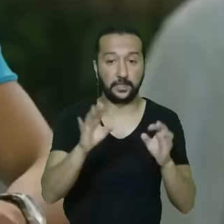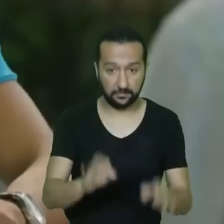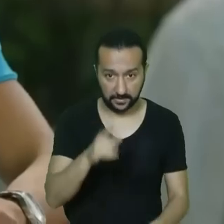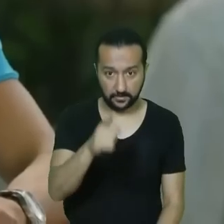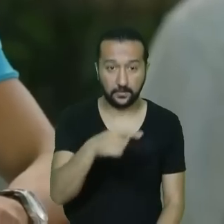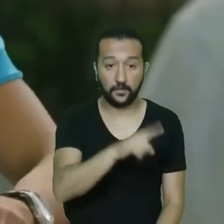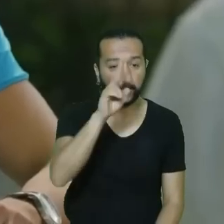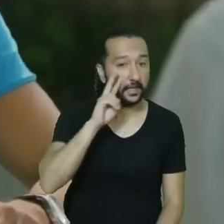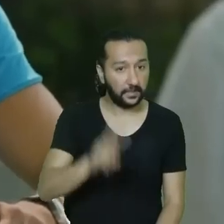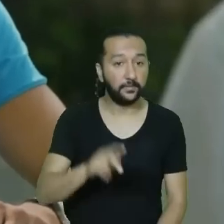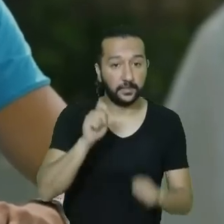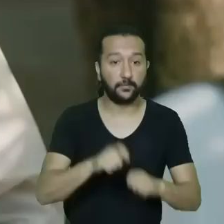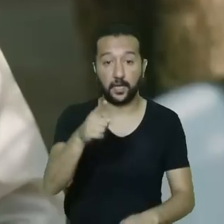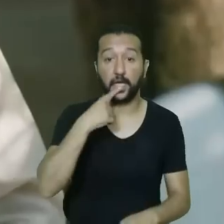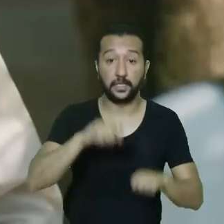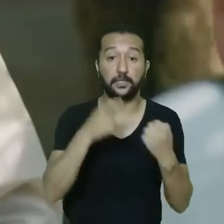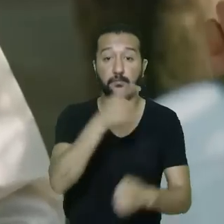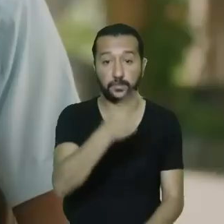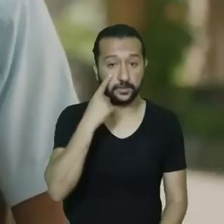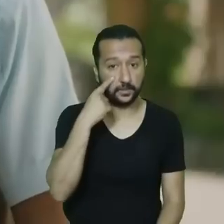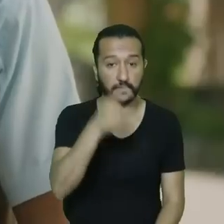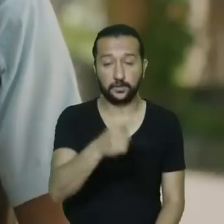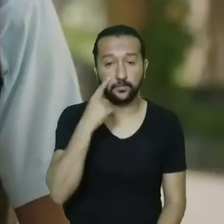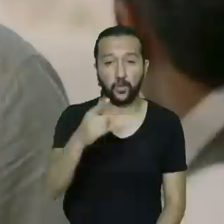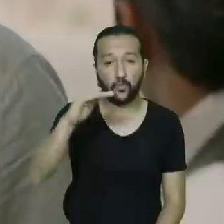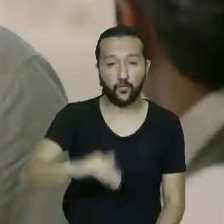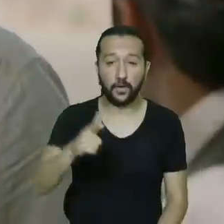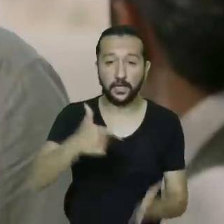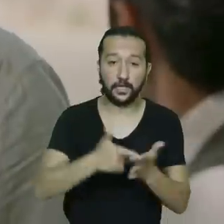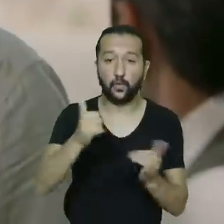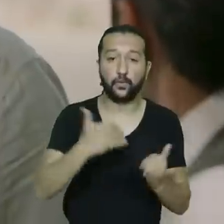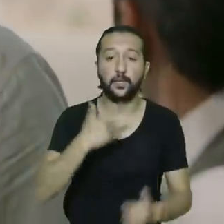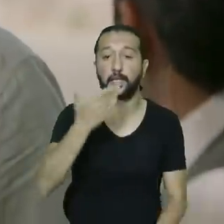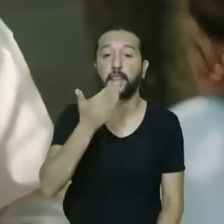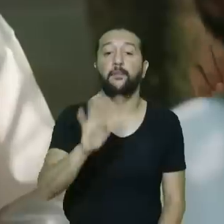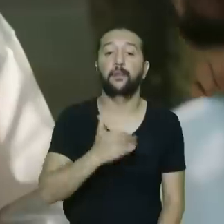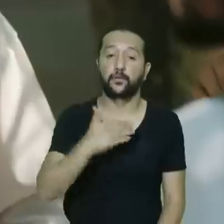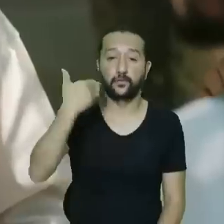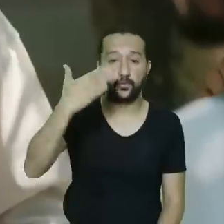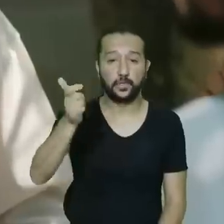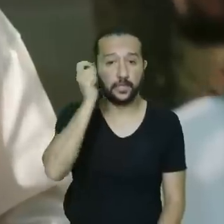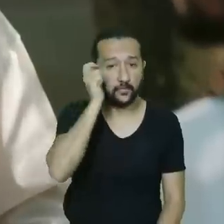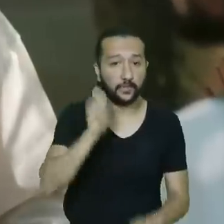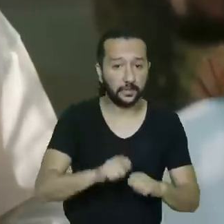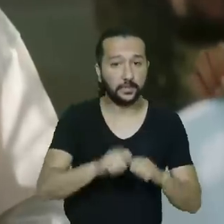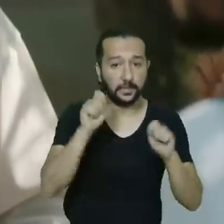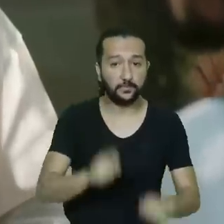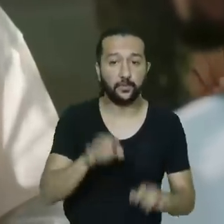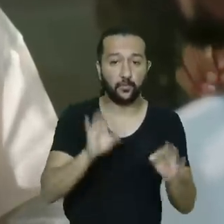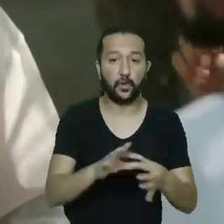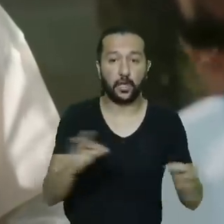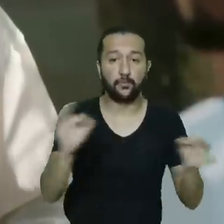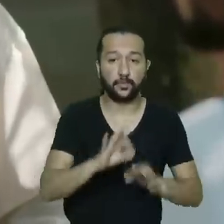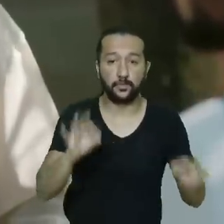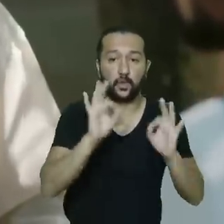gülüm. Vallahi yapacaktım. Ağzını kırdım. Şeyine, aha bu şahit. Lan ufakken tarlada oynarken ben sen demedim mi? İleride cep telefonu diye bir şey yapacağım. Böyle